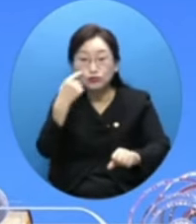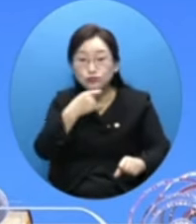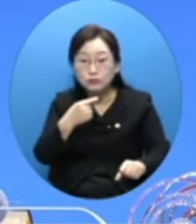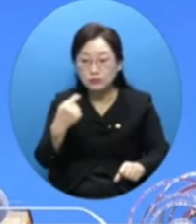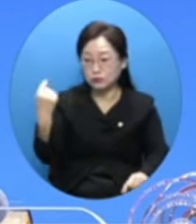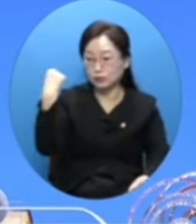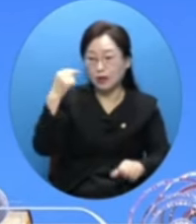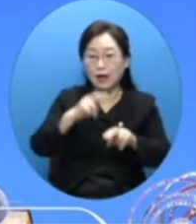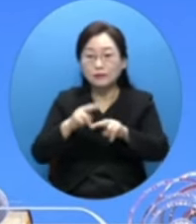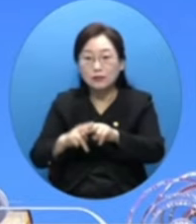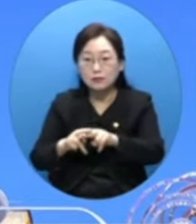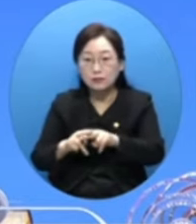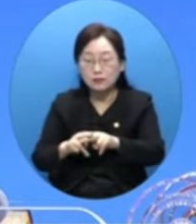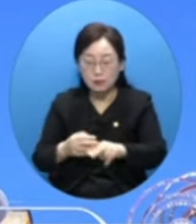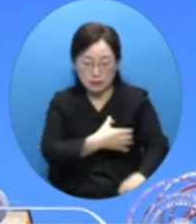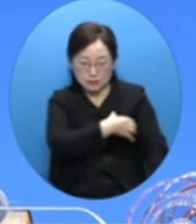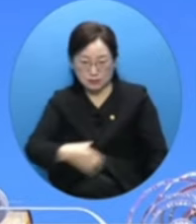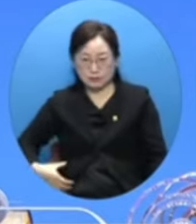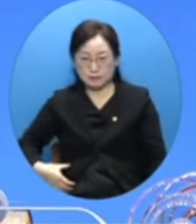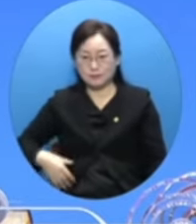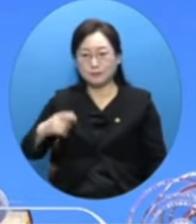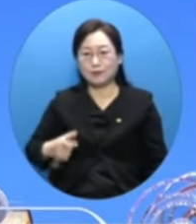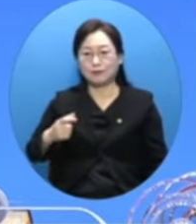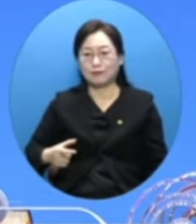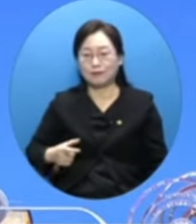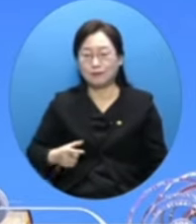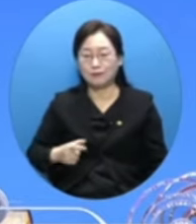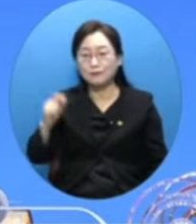둘이 시트벨트를 잘 매고 있어서 전혀 다친 것이 없고,